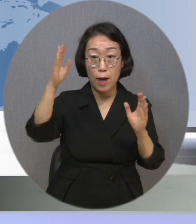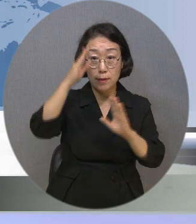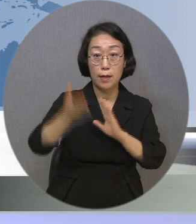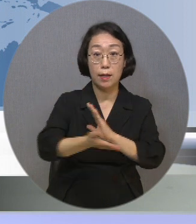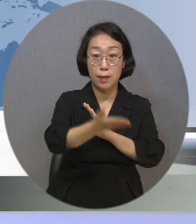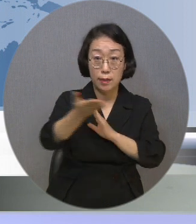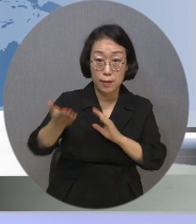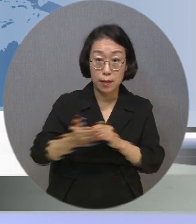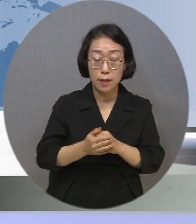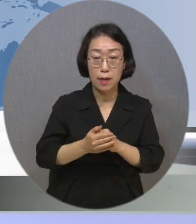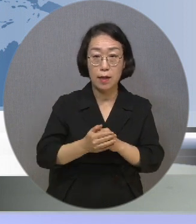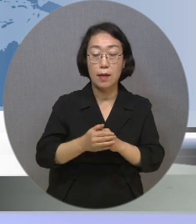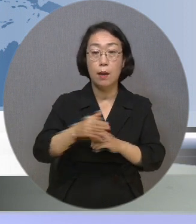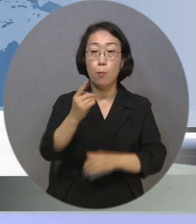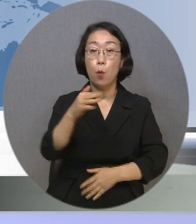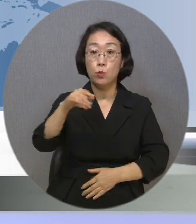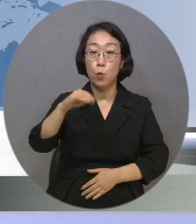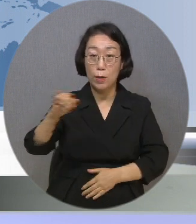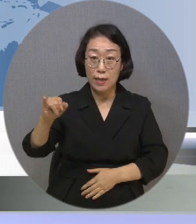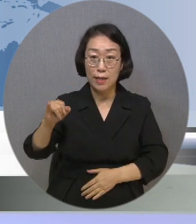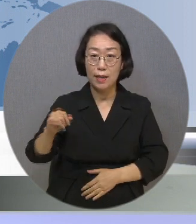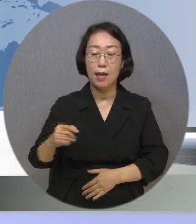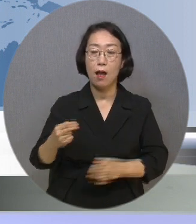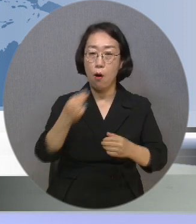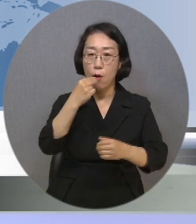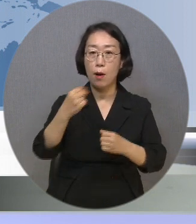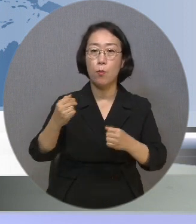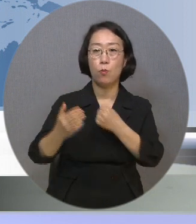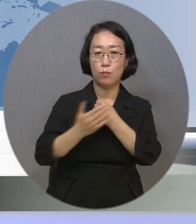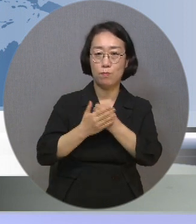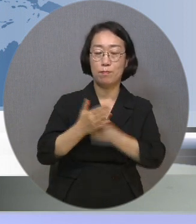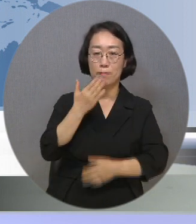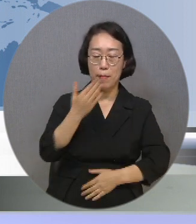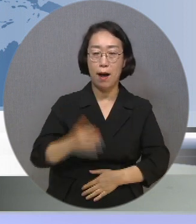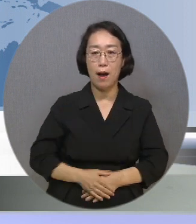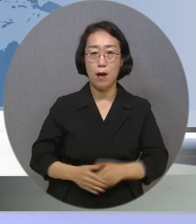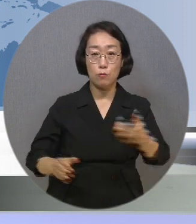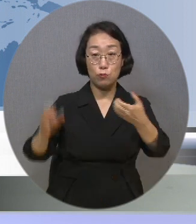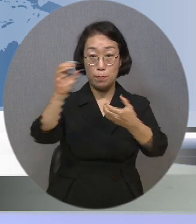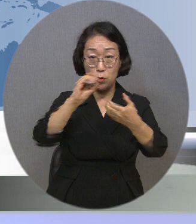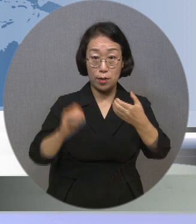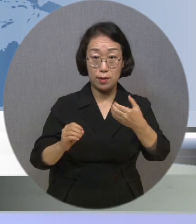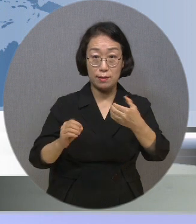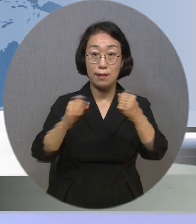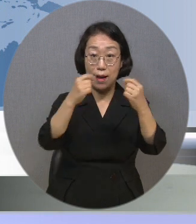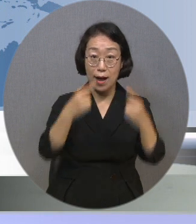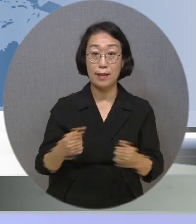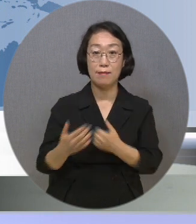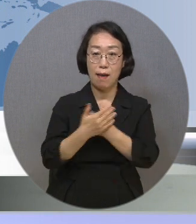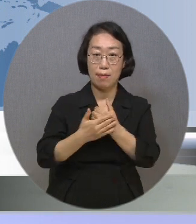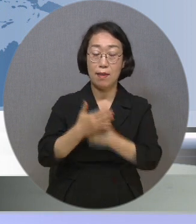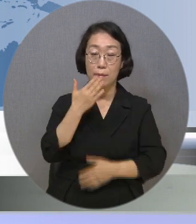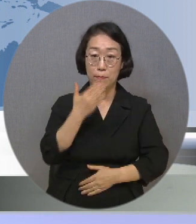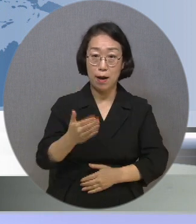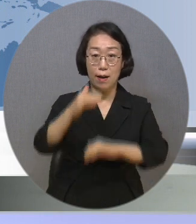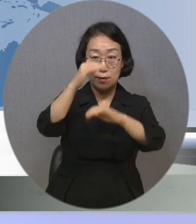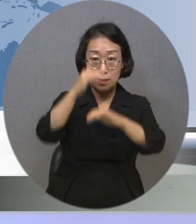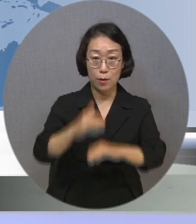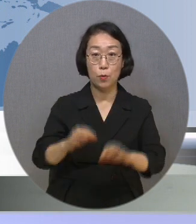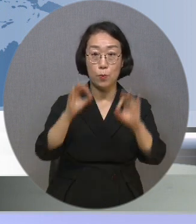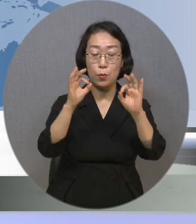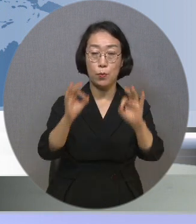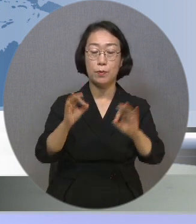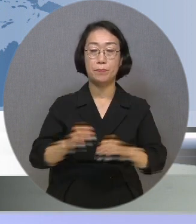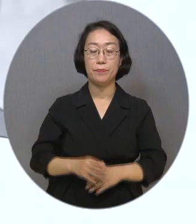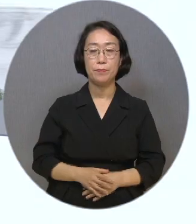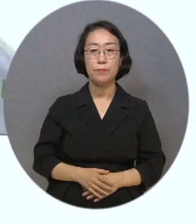보조기가 건강보험을 적용받을 수 있게 됐습니다. 최대 90%까지 지원받을 수 있다는데요. 자세한 소식 전합니다.